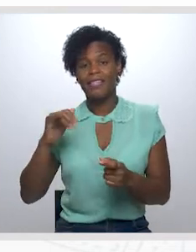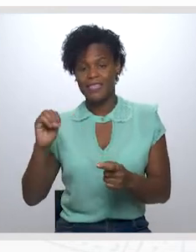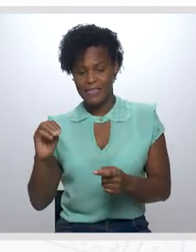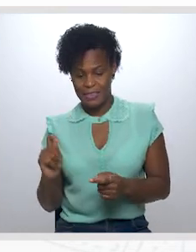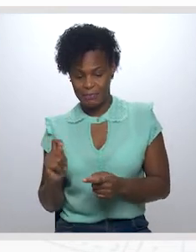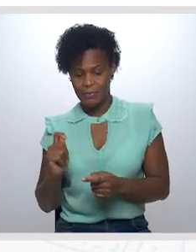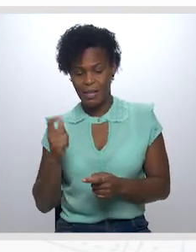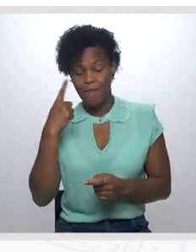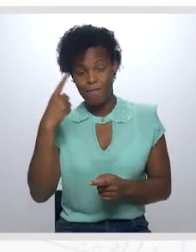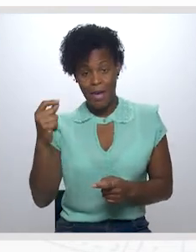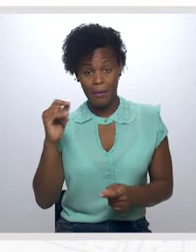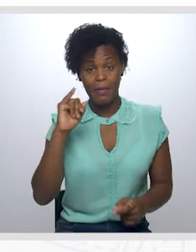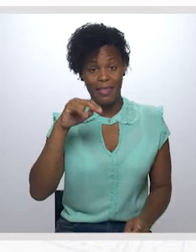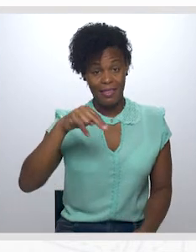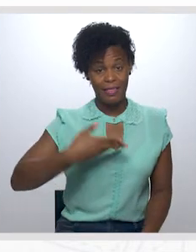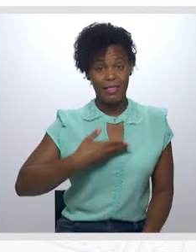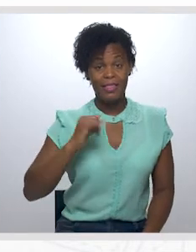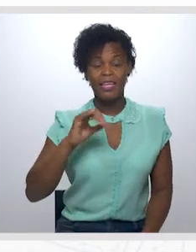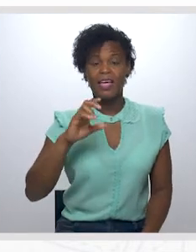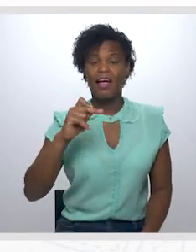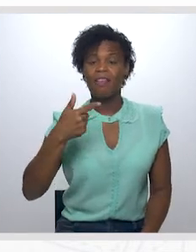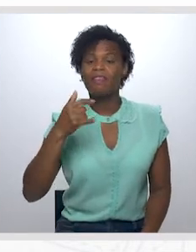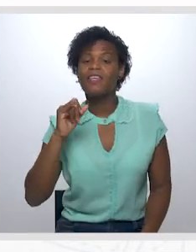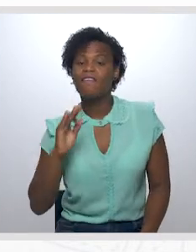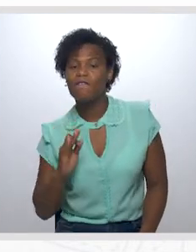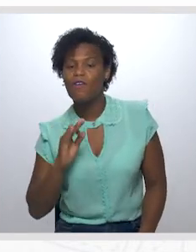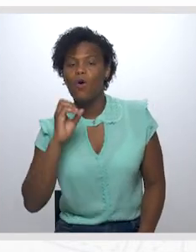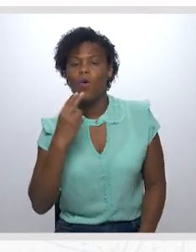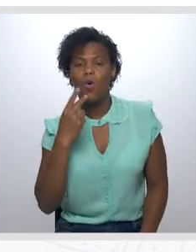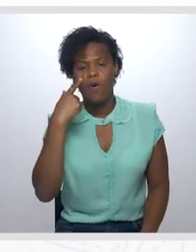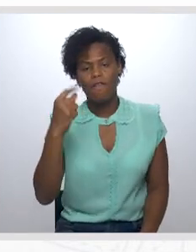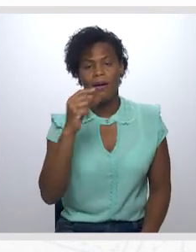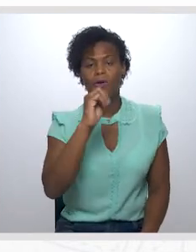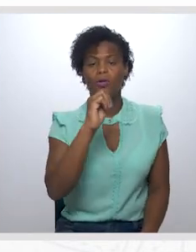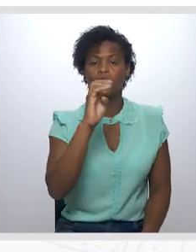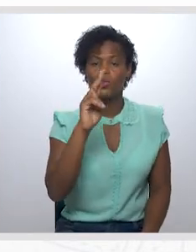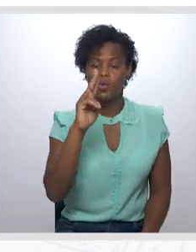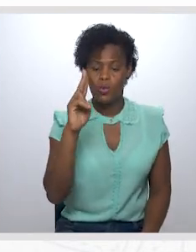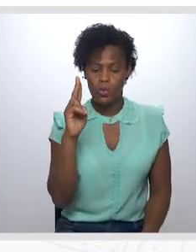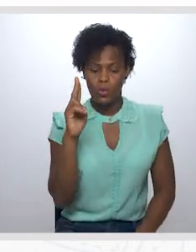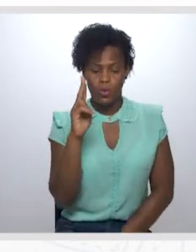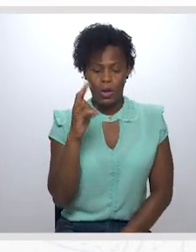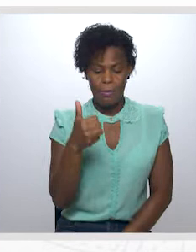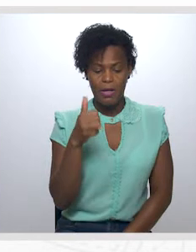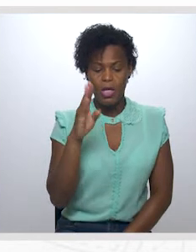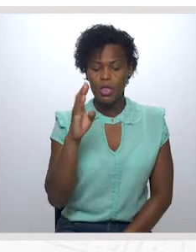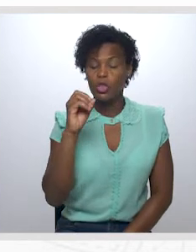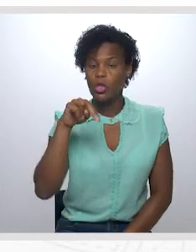verbe à l'indicatif ou un verbe au subjonctif? Bien sûr, c'est un